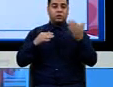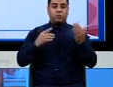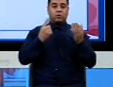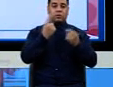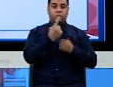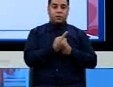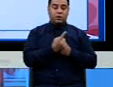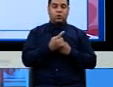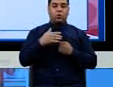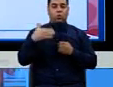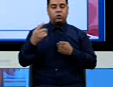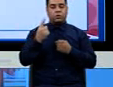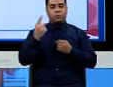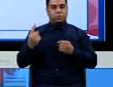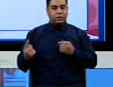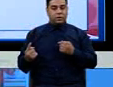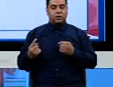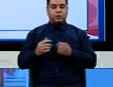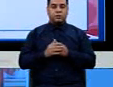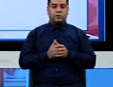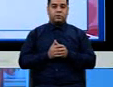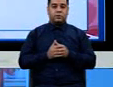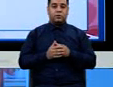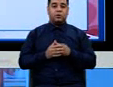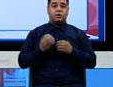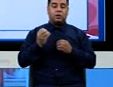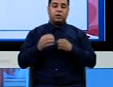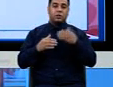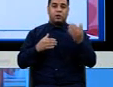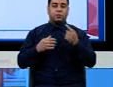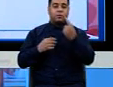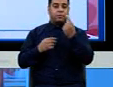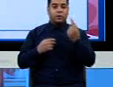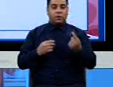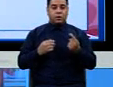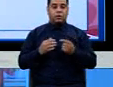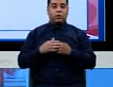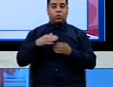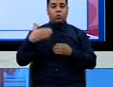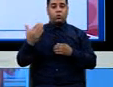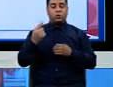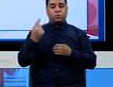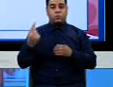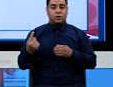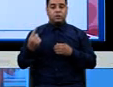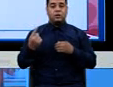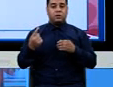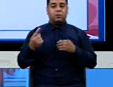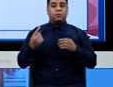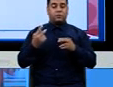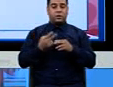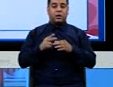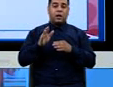Chap tomonga bitta, o'ng tomonga bitta, yana chap tomonga bitta, o'ng tomonga bitta